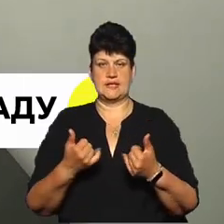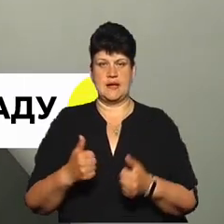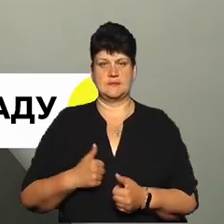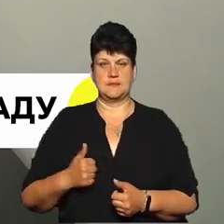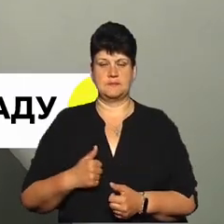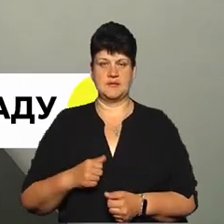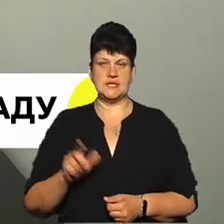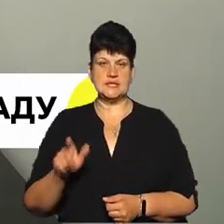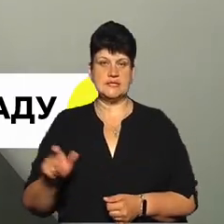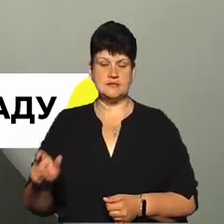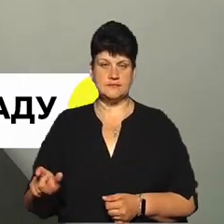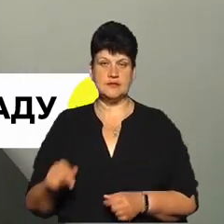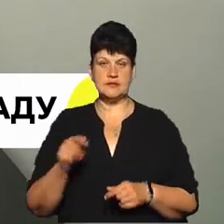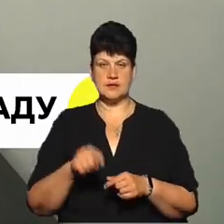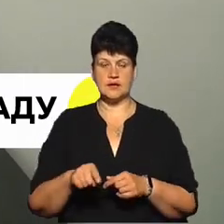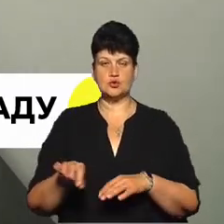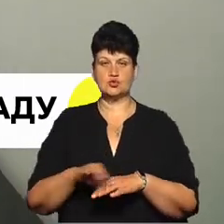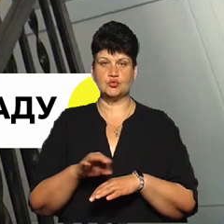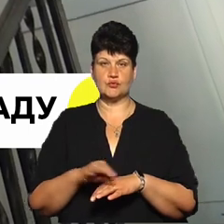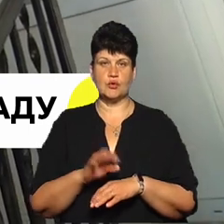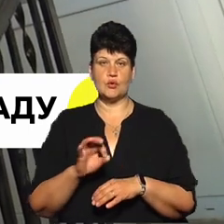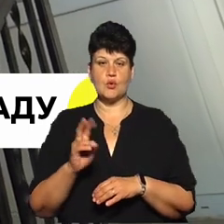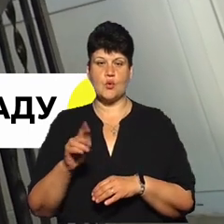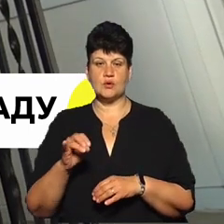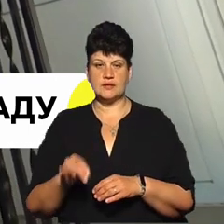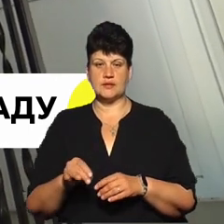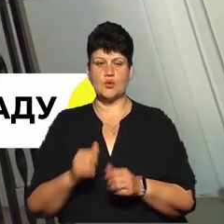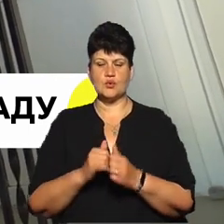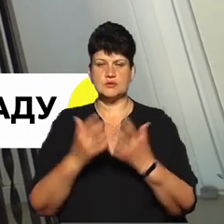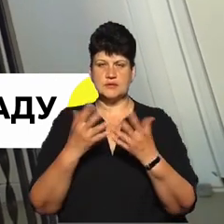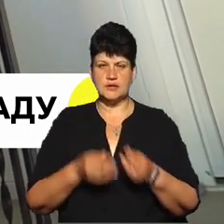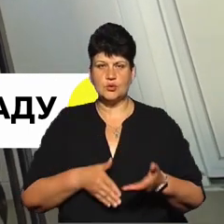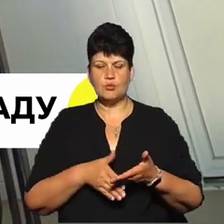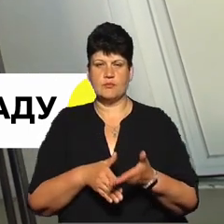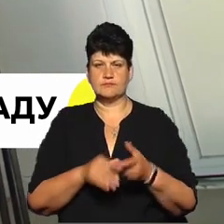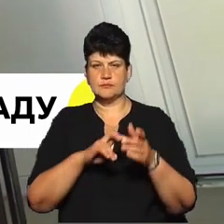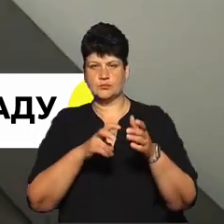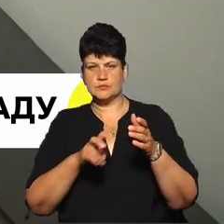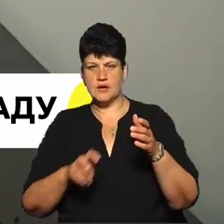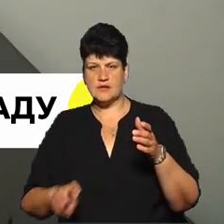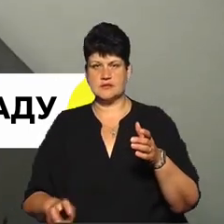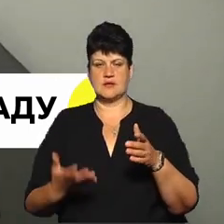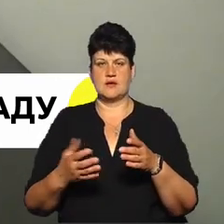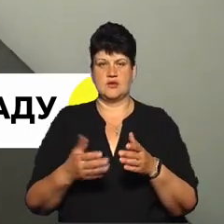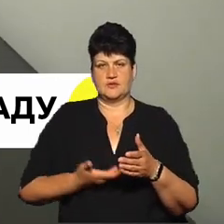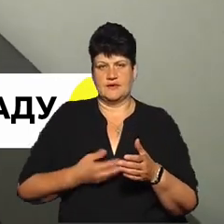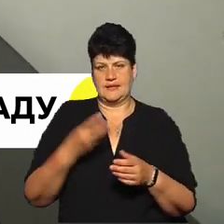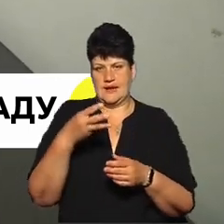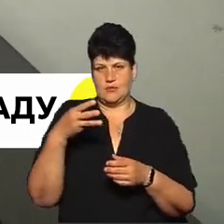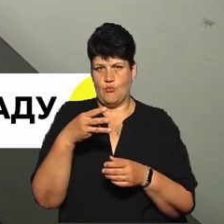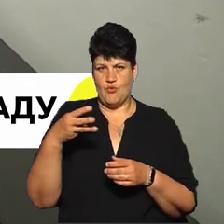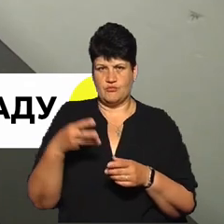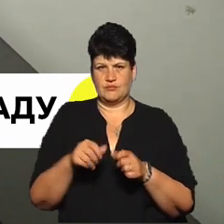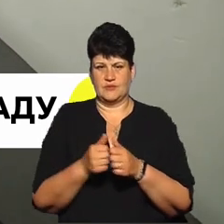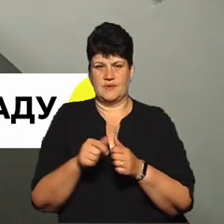Так чоловік Ольги Кундис щодня допомагає їй спускатися з квартири на прогулянку. Ольга мешкає на третьому поверсі. Поруч зі сходами тут пандус,